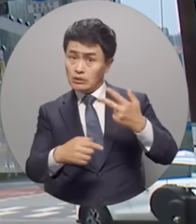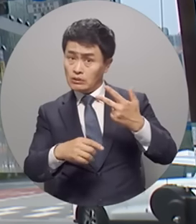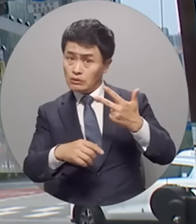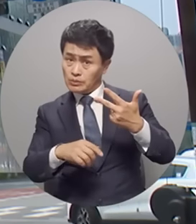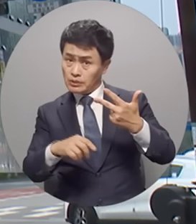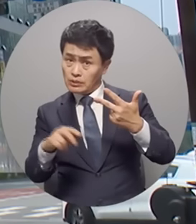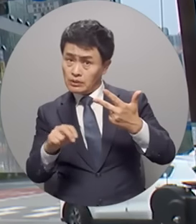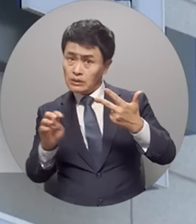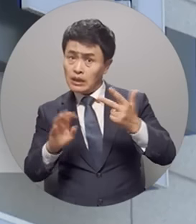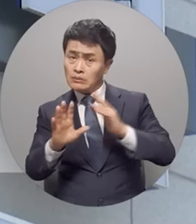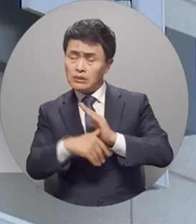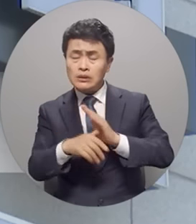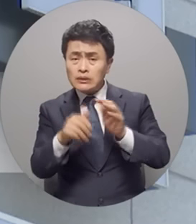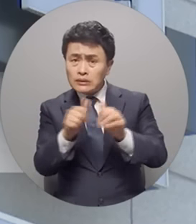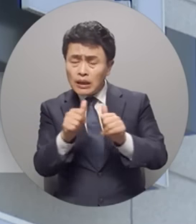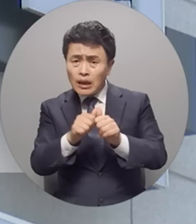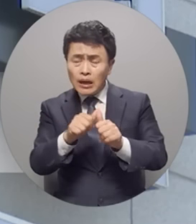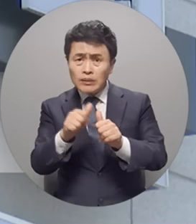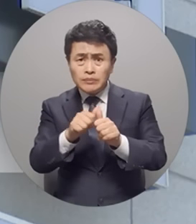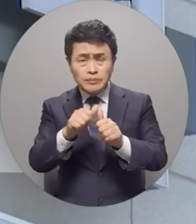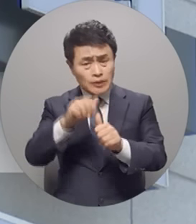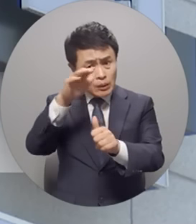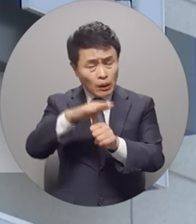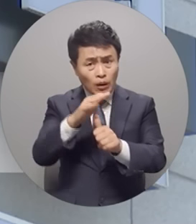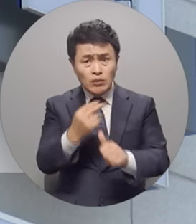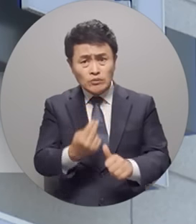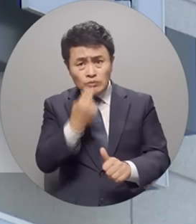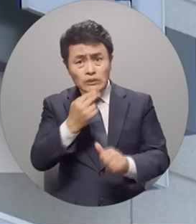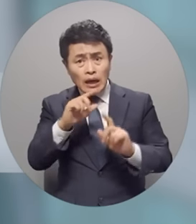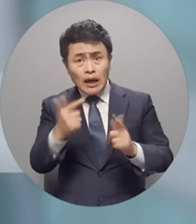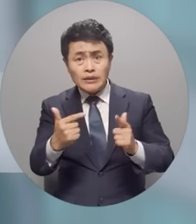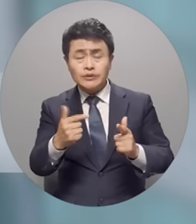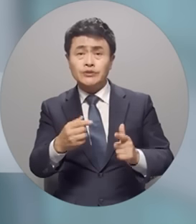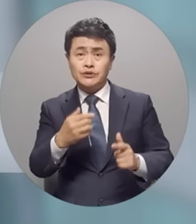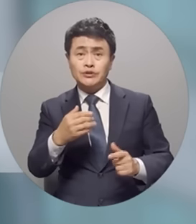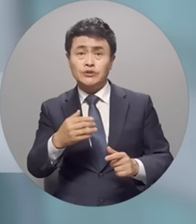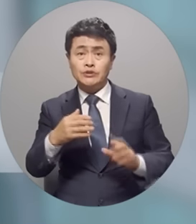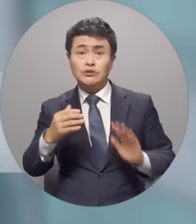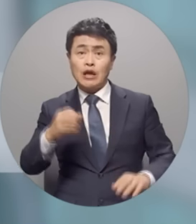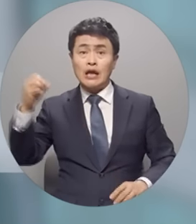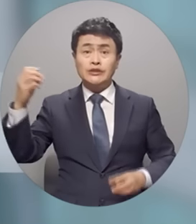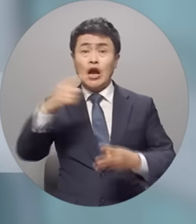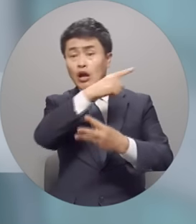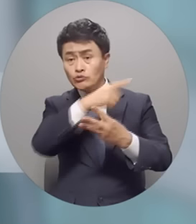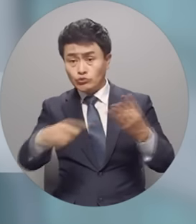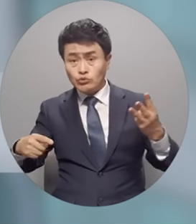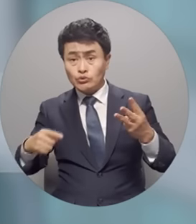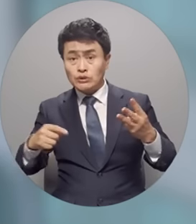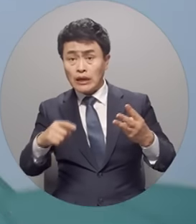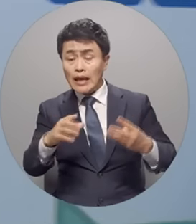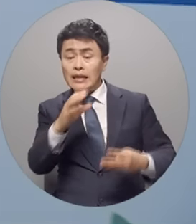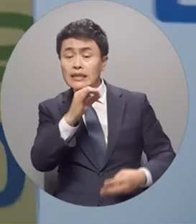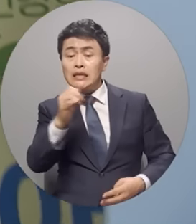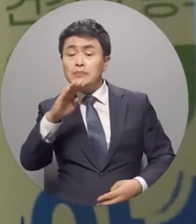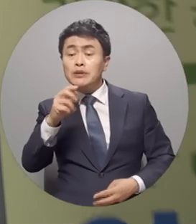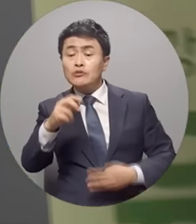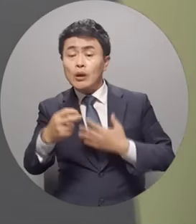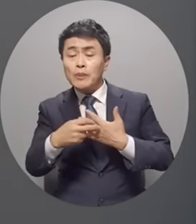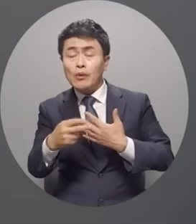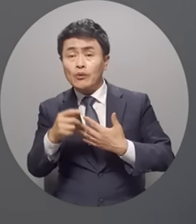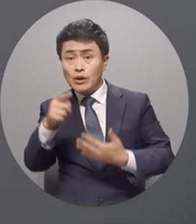쯤 남자아이가 숨을 쉬지 않는다는 신고가 경기 양주시의 한 이비인가 의원에서 접수됐습니다 같은